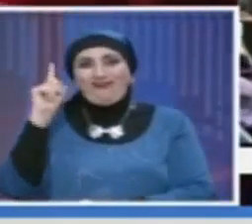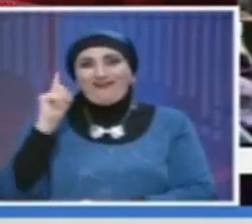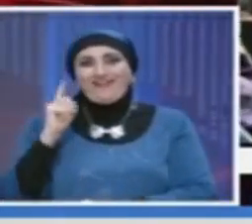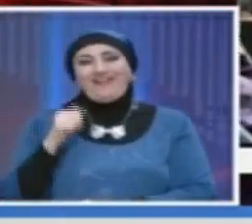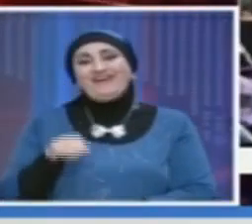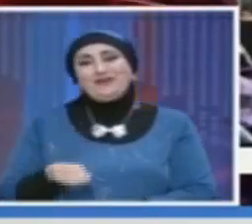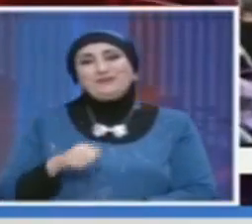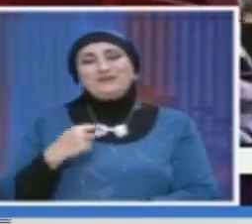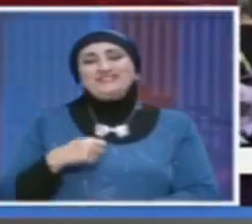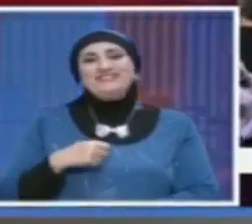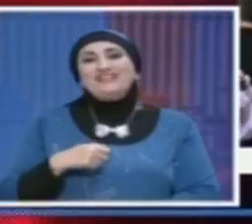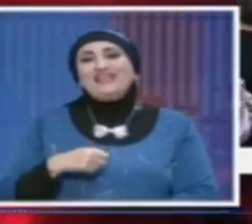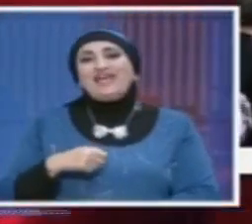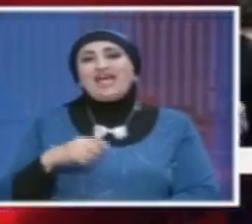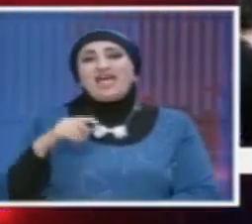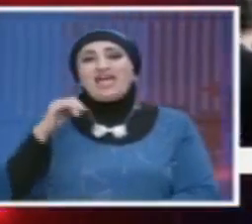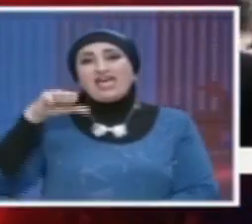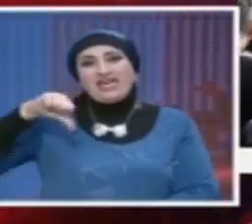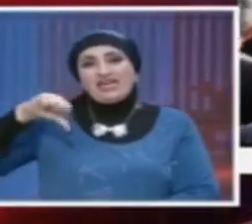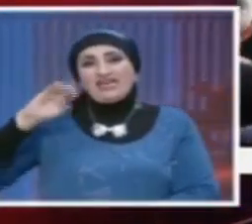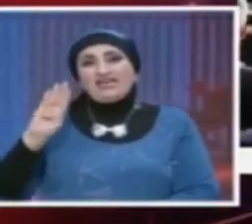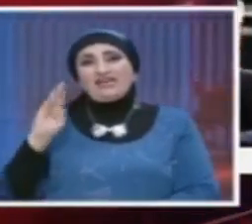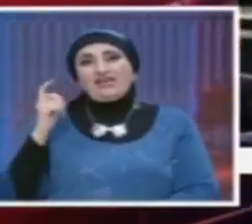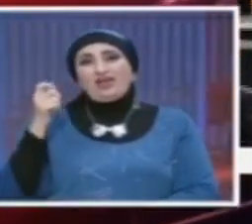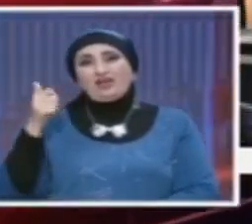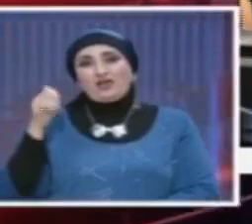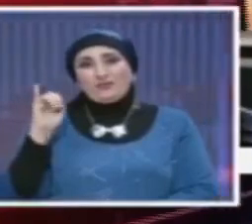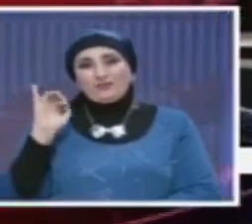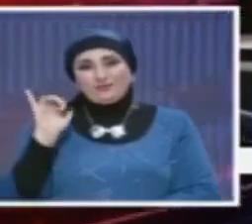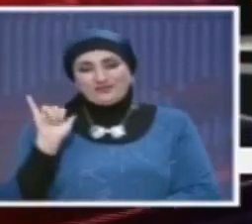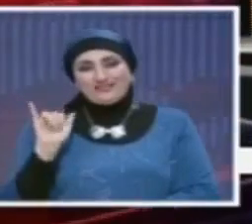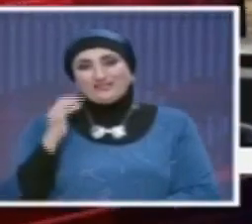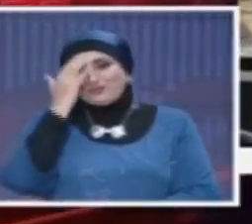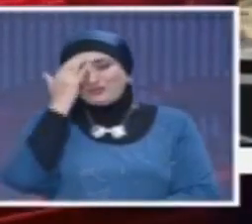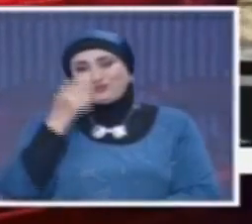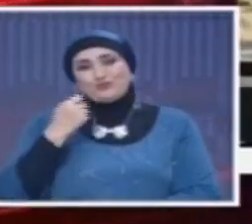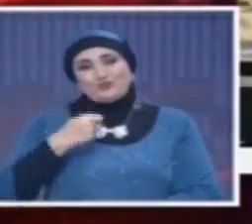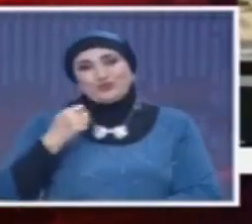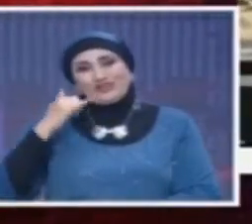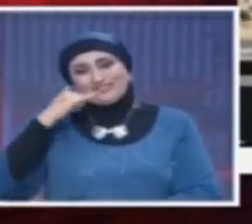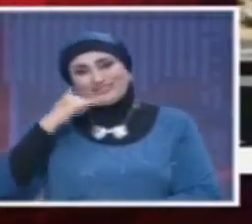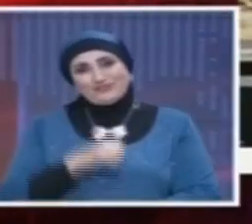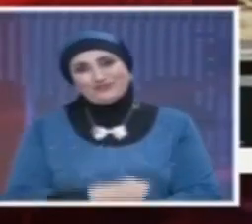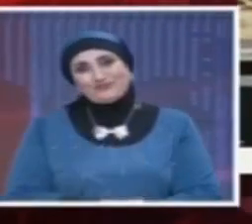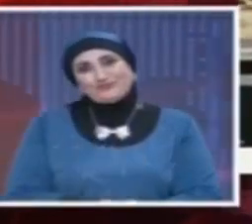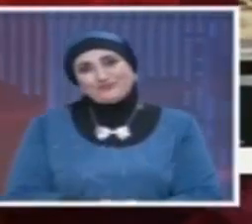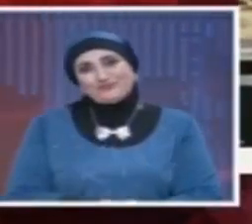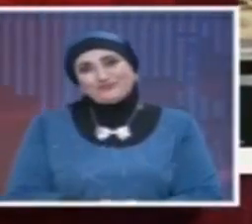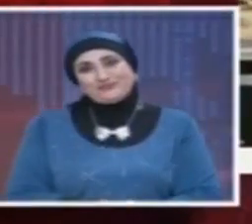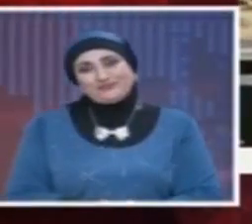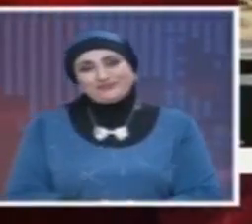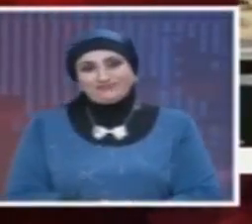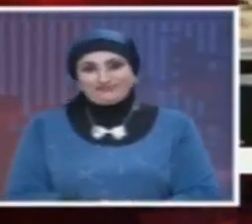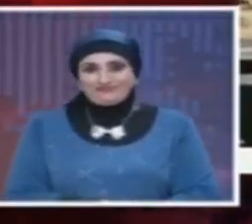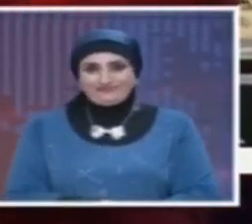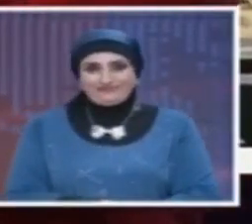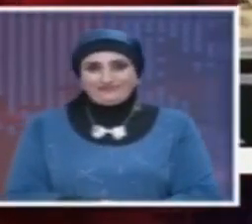بشغف وبكل الأمل. الدكتور إكرامي الساكت، الباحث في علم المصريات، كنت معنا هاتفيا، شكرا جزيلا.